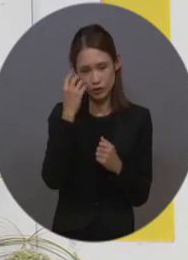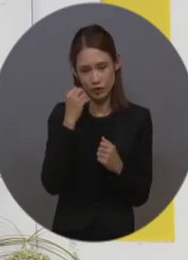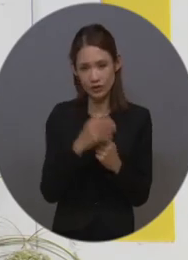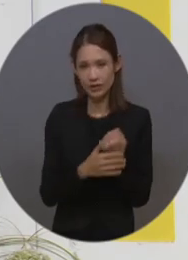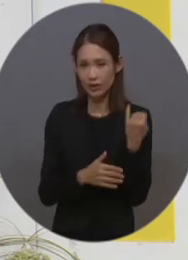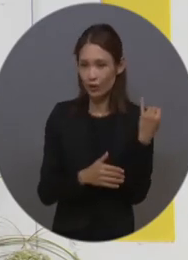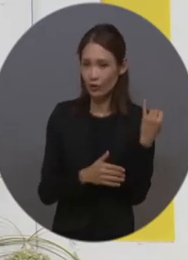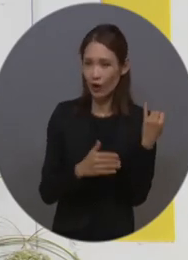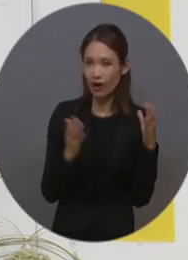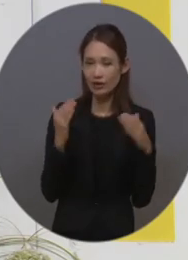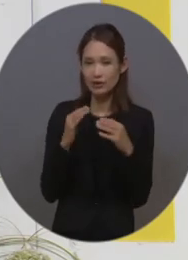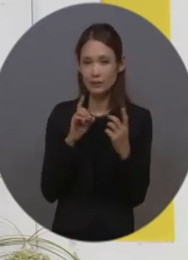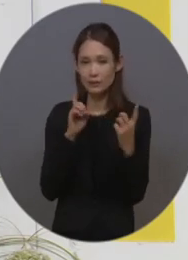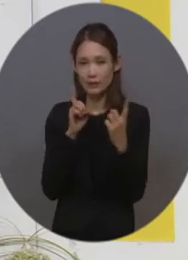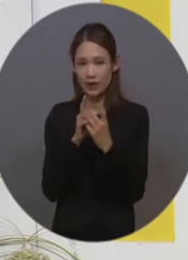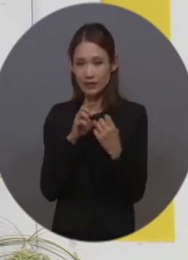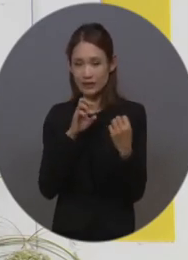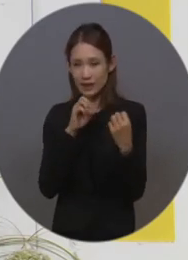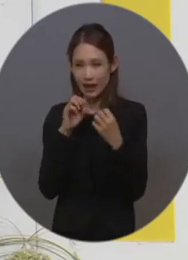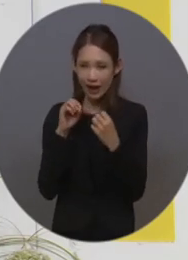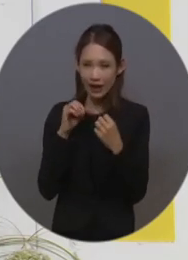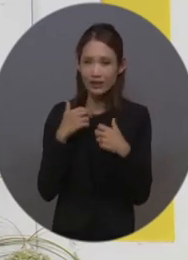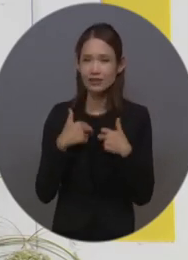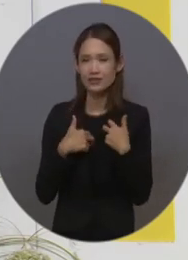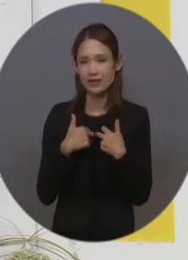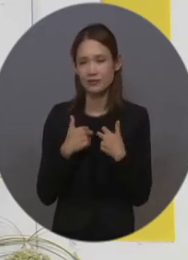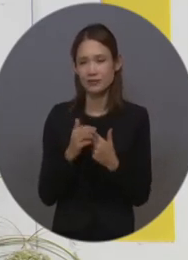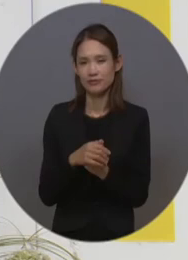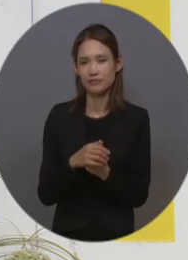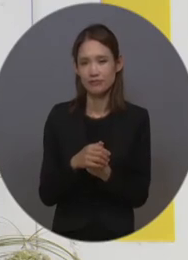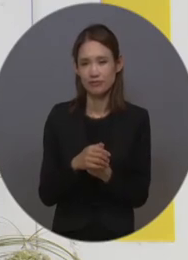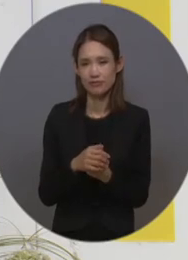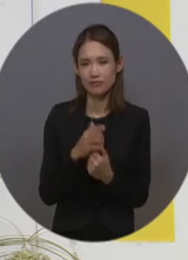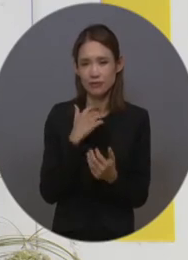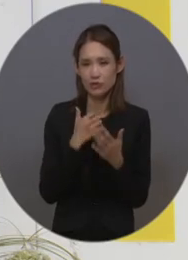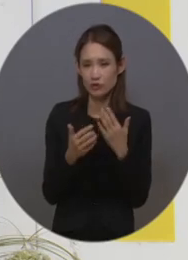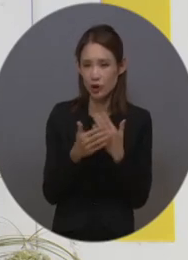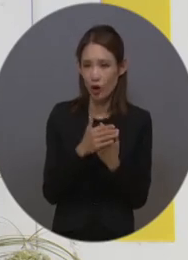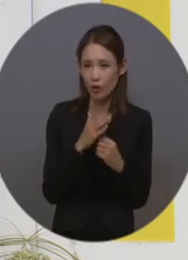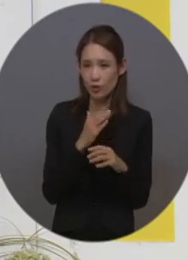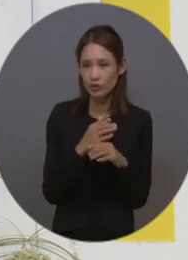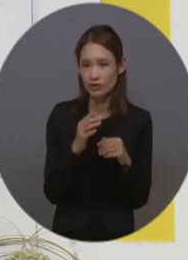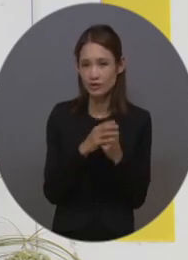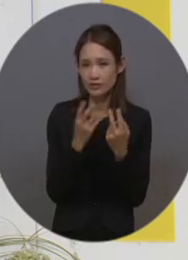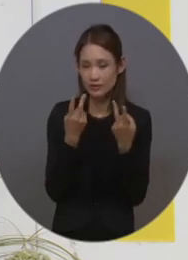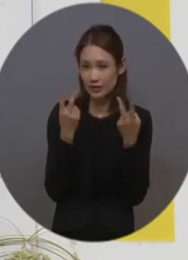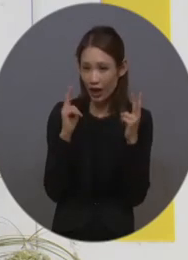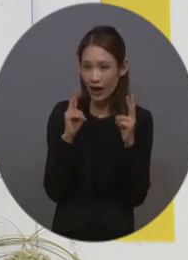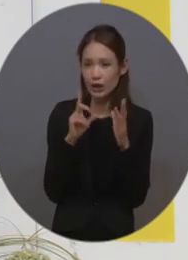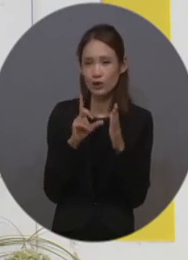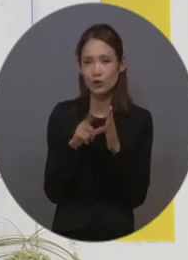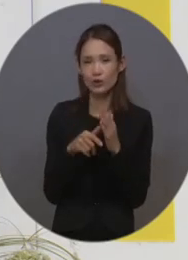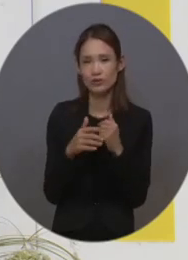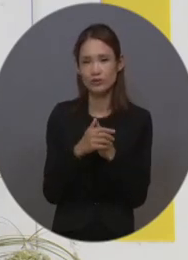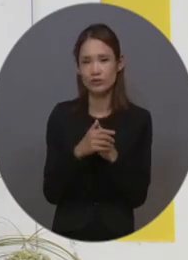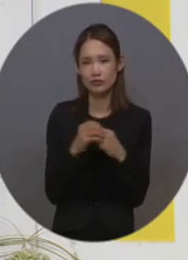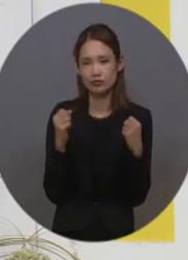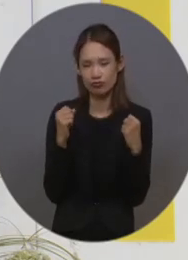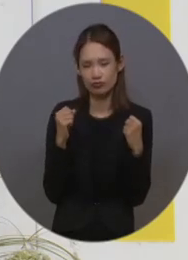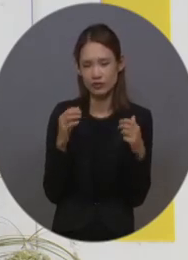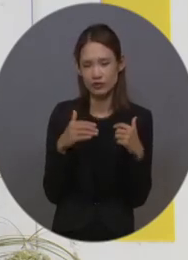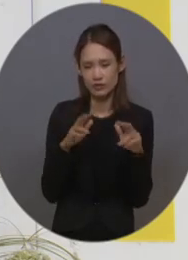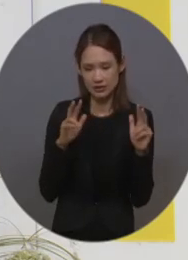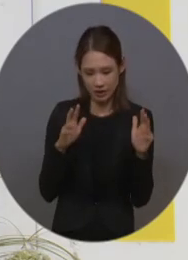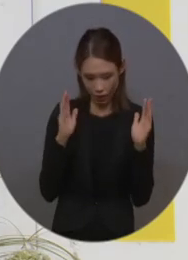하고 여학생하고 만나서 얘기하는 게 재밌기도 하고. 네. 근데 그런 경험을 하다가 이제 대학교 2학년이 올라가면서 찬바람이 부니까 아